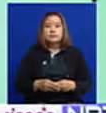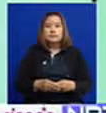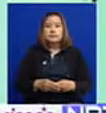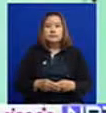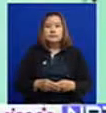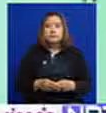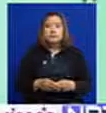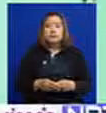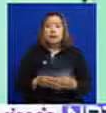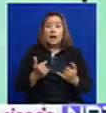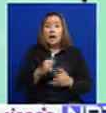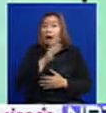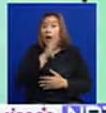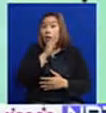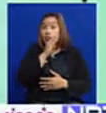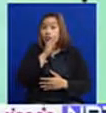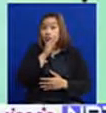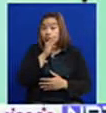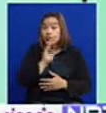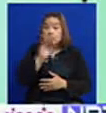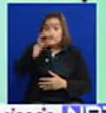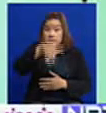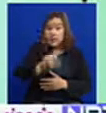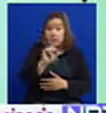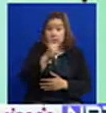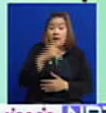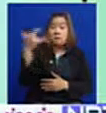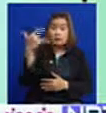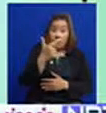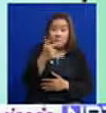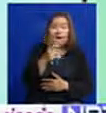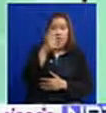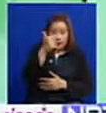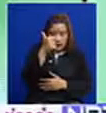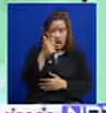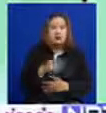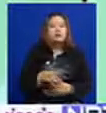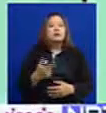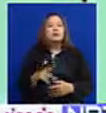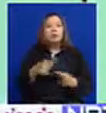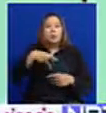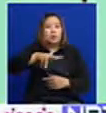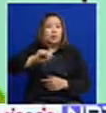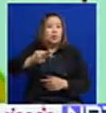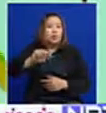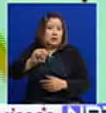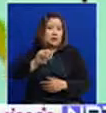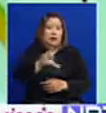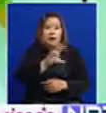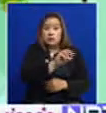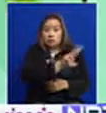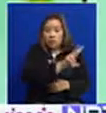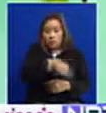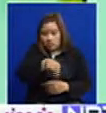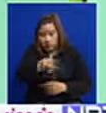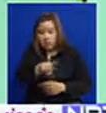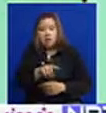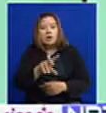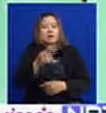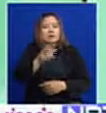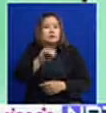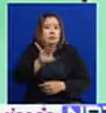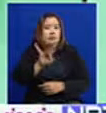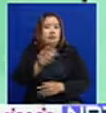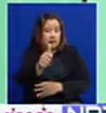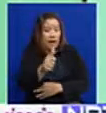ได้และหากมาจากสะพานใหม่มุ่งหน้าแยกเกษตรให้เลี่ยงเข้าซอยพหลโยธิน52บริเวณห้างแว่นท็อปเจริญหรือพหลโยธิน48